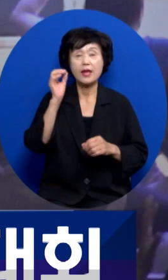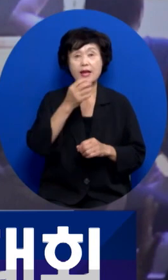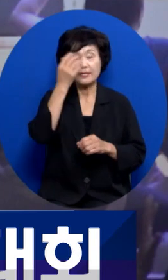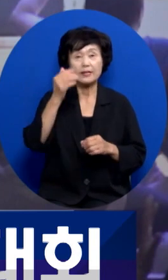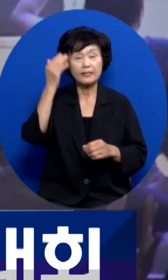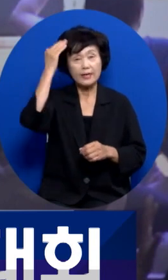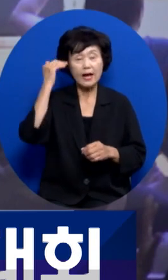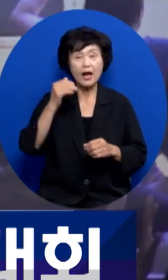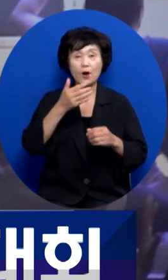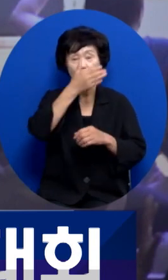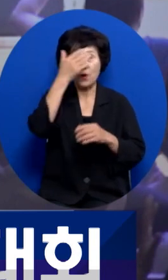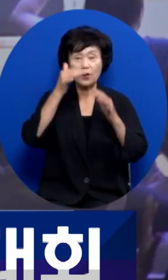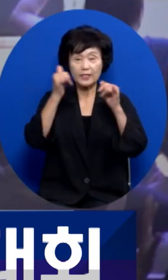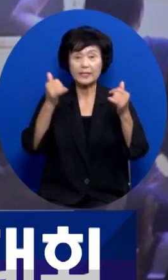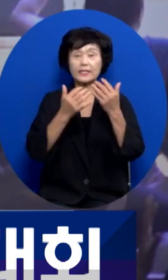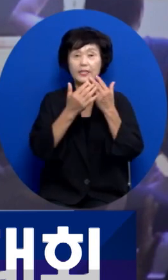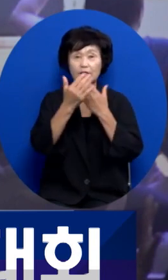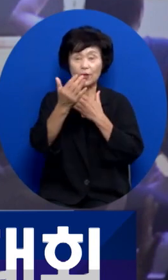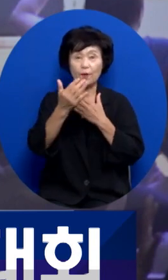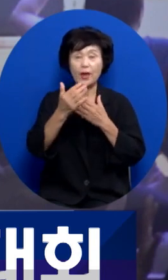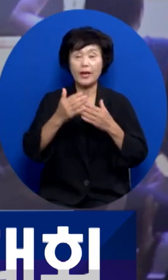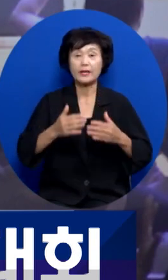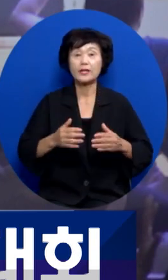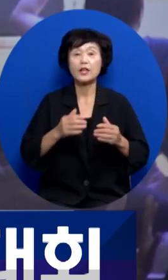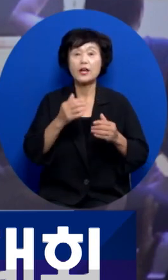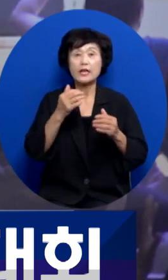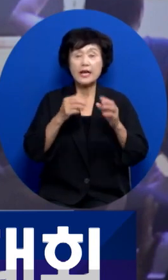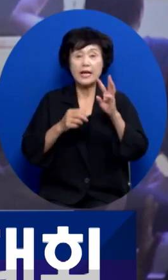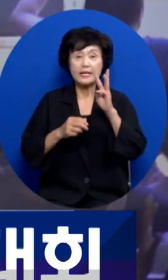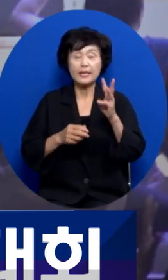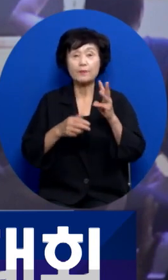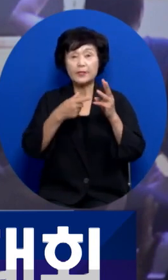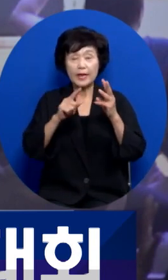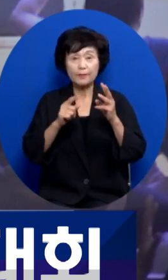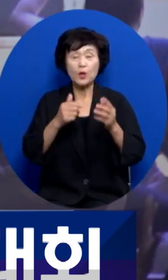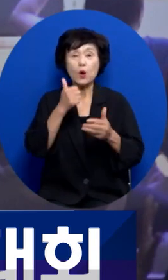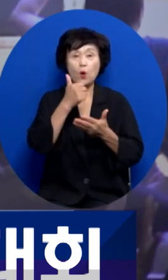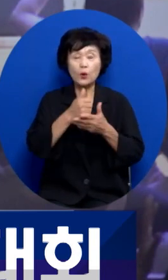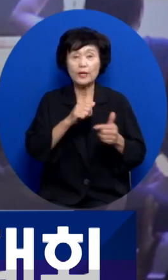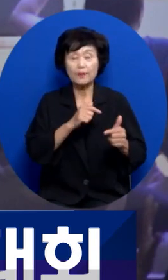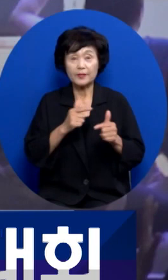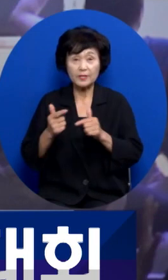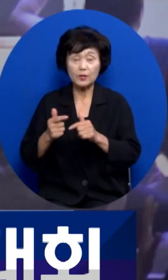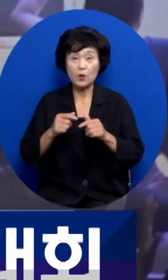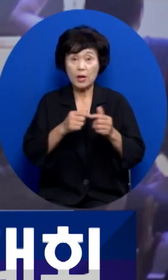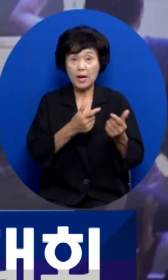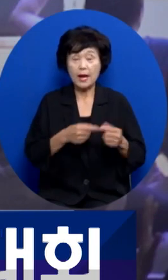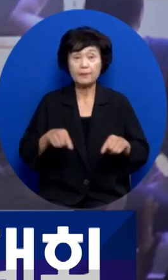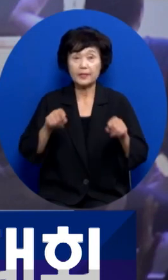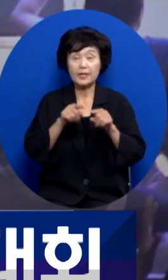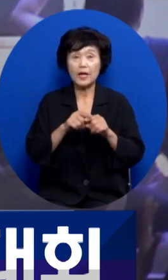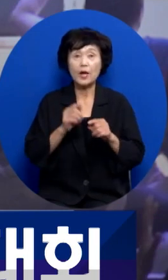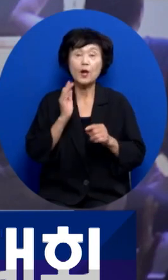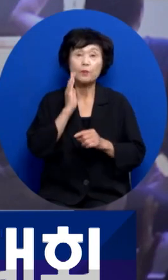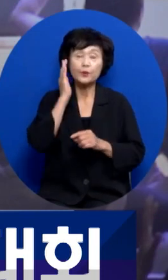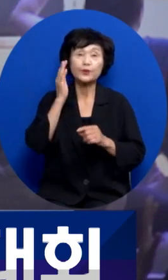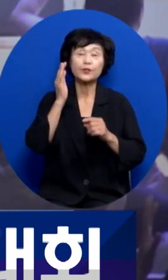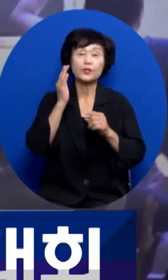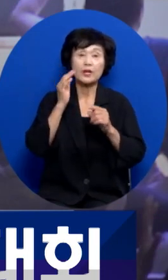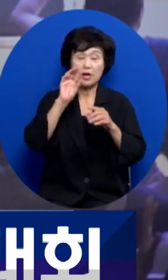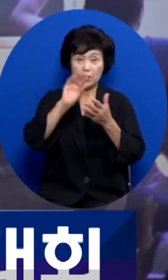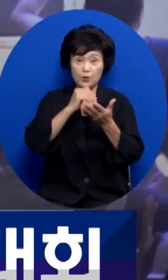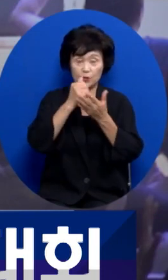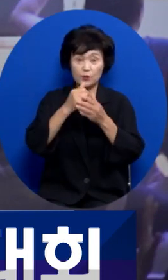성령한국 청년대회를 남부, 충북, 충청, 삼남, 호남 특별연회 공동으로 푸른 그리스도의 계절을